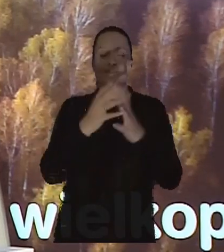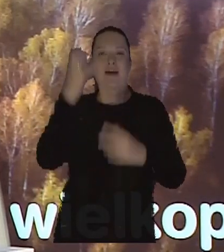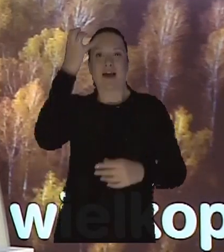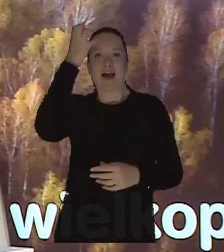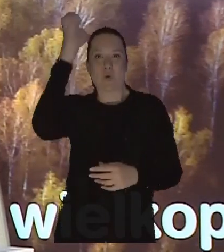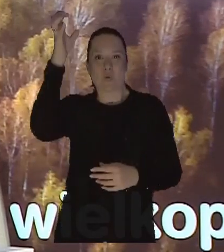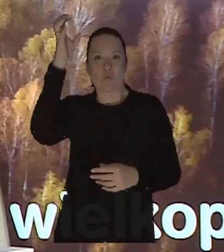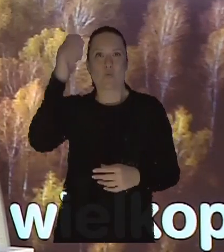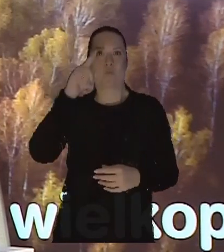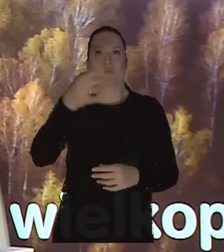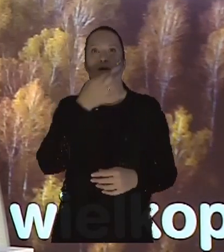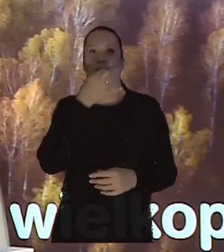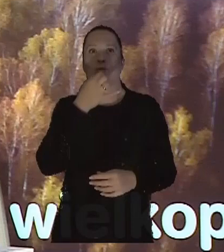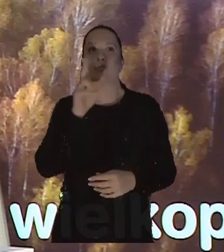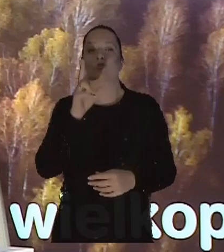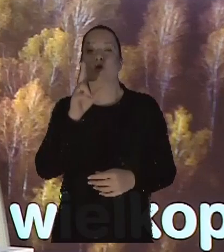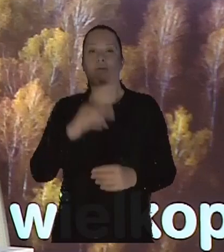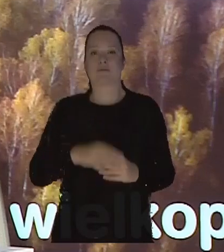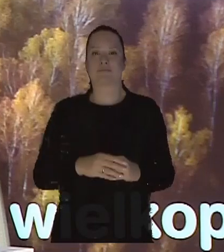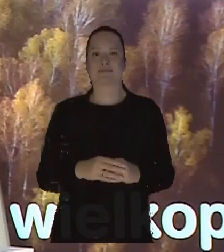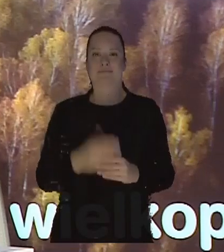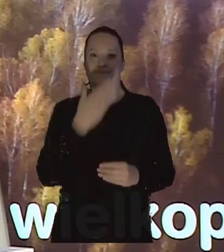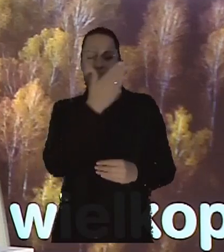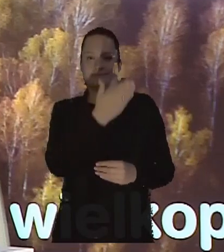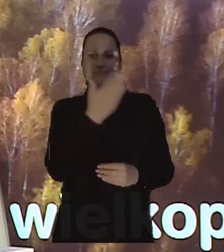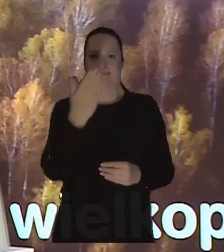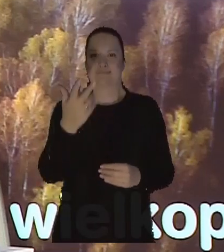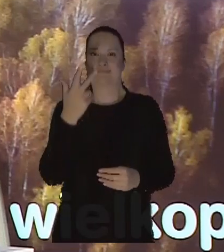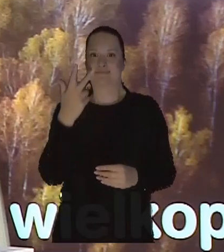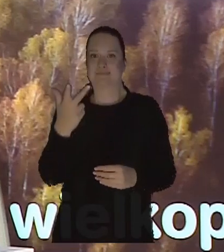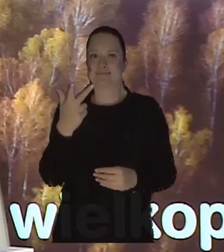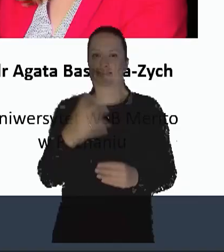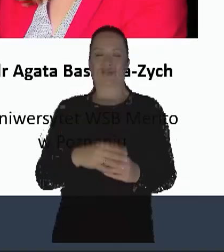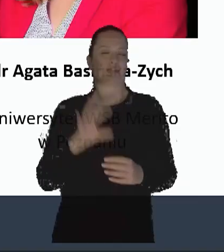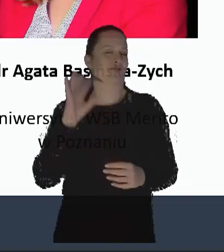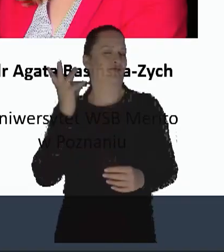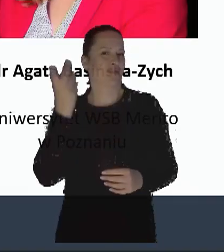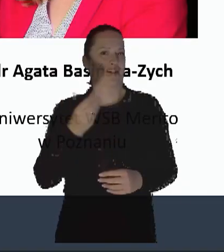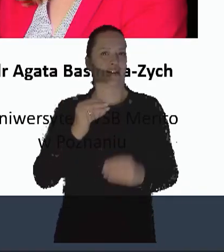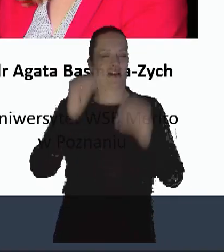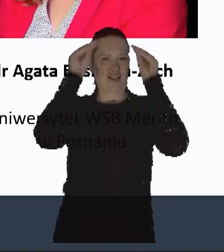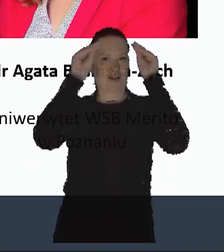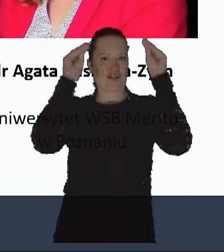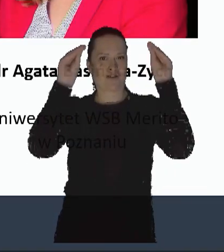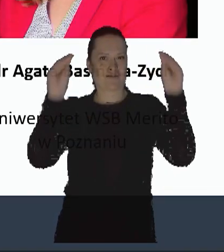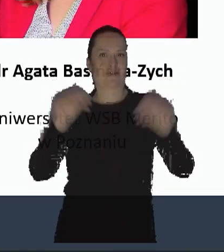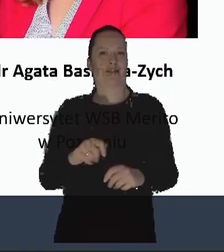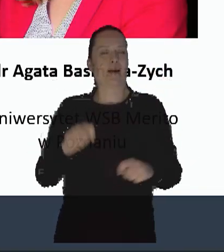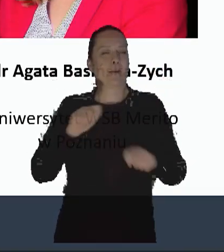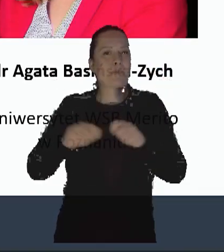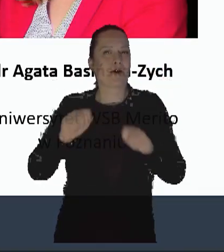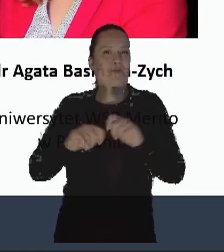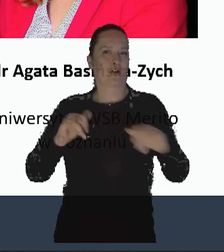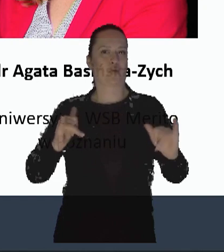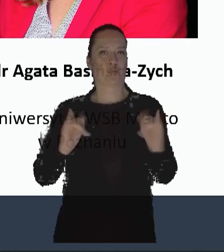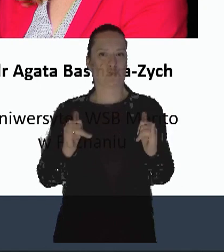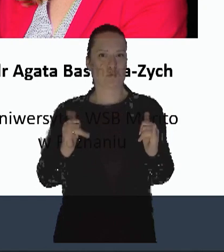tego pytania były trzy świetne naukowczynie i badaczki turystyki